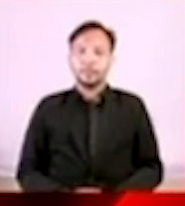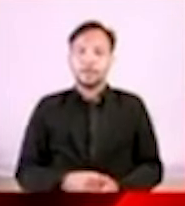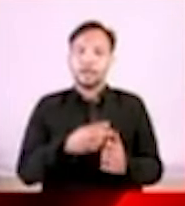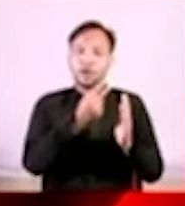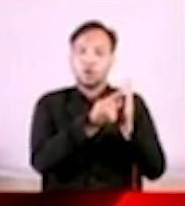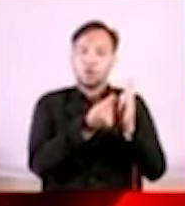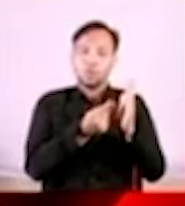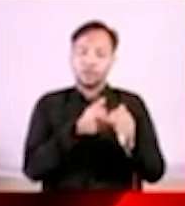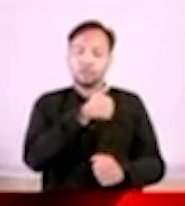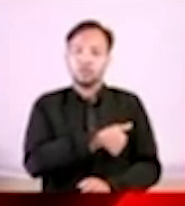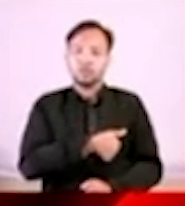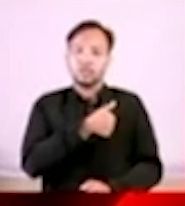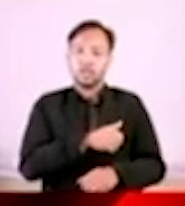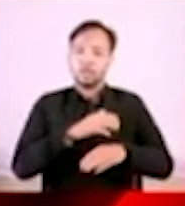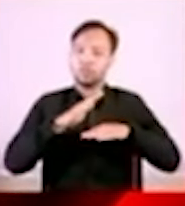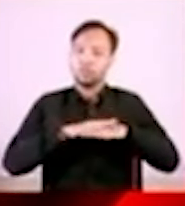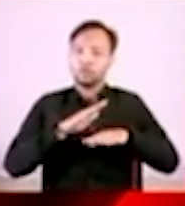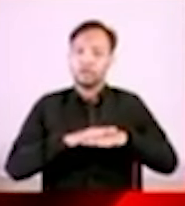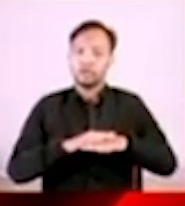budaya, dan